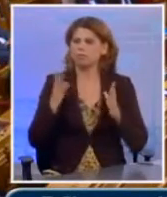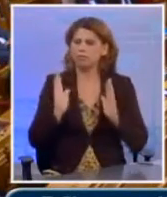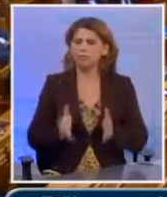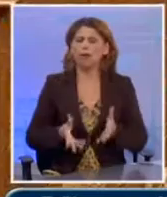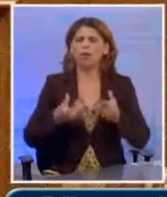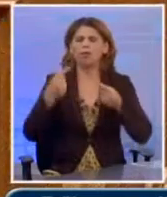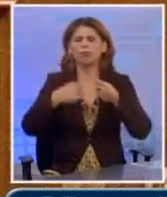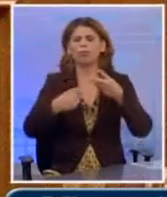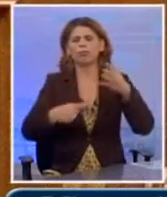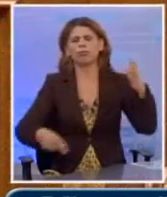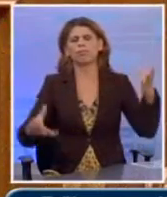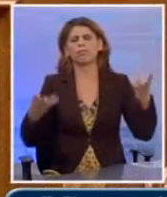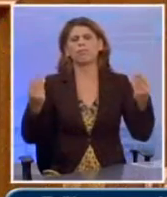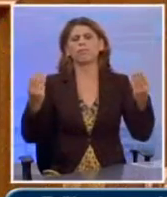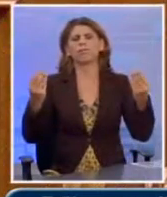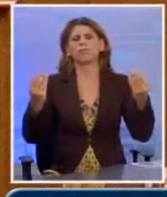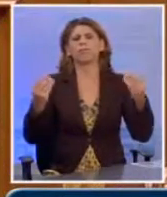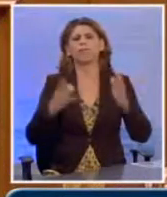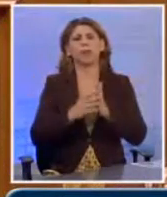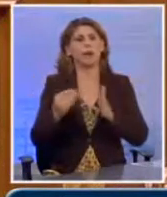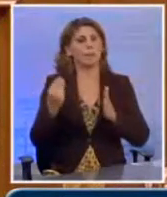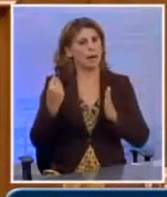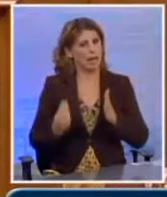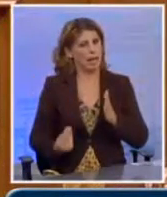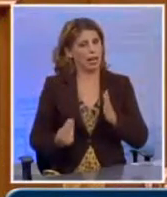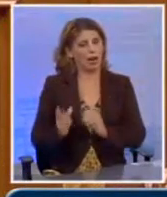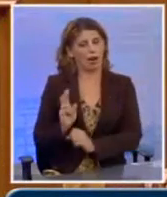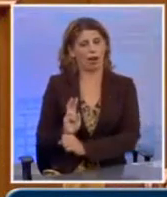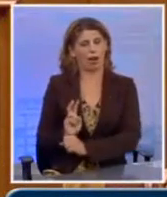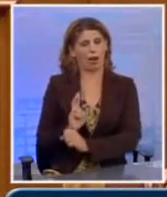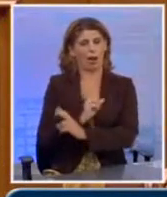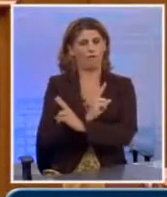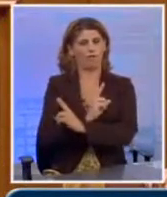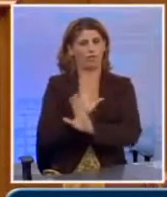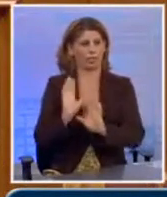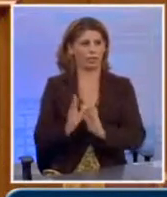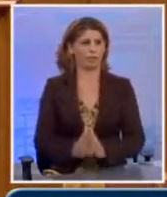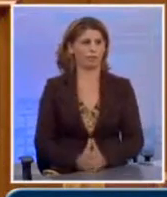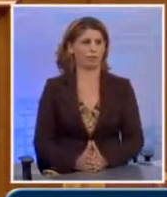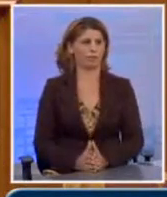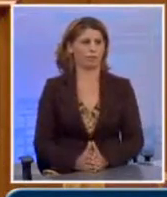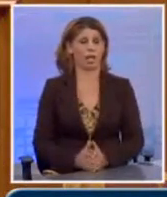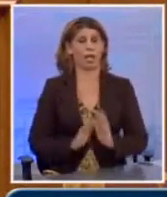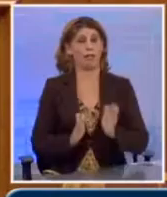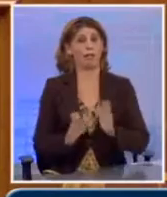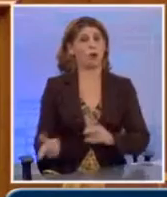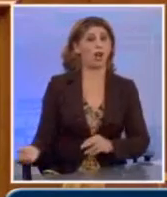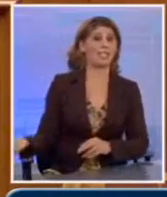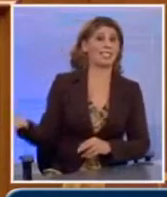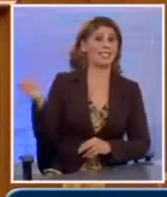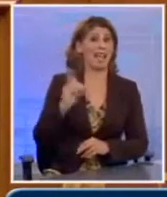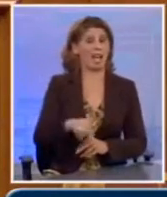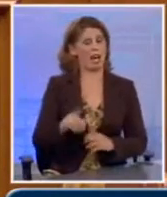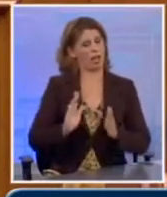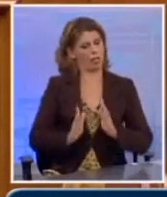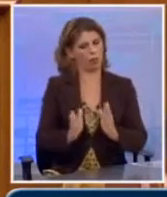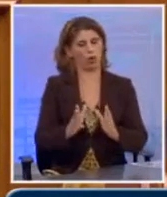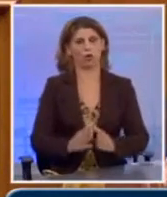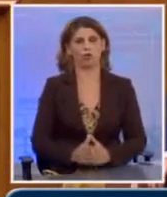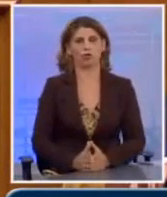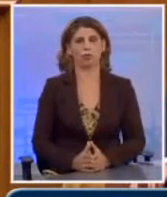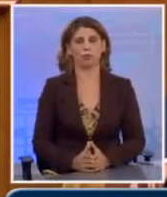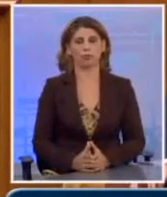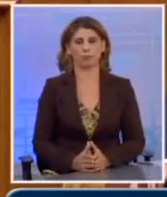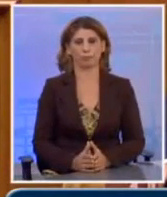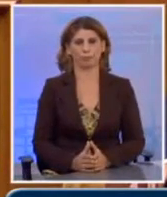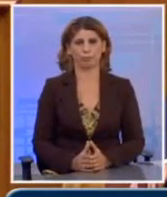παραδείγματα, αλλά τα κρατάω. Καλό είναι να έχουμε και εφεδρίες. Θα προχωρήσω σε άλλα όμως, μην ανησυχείτε.